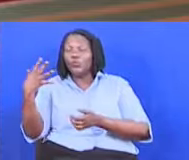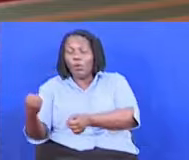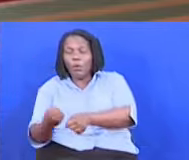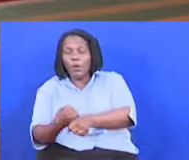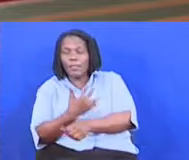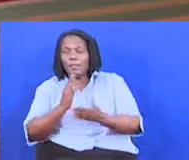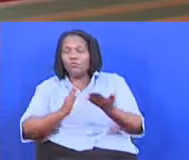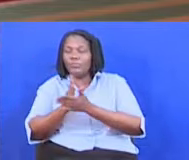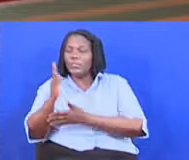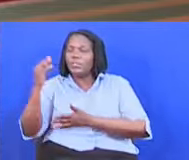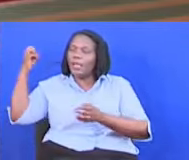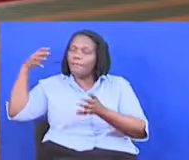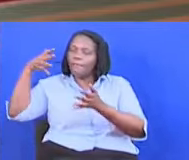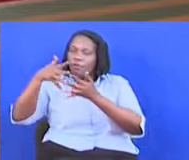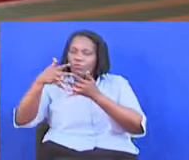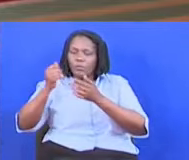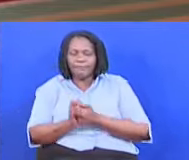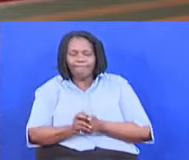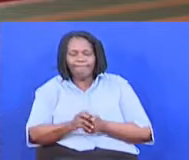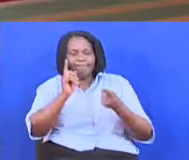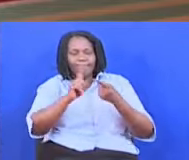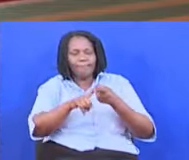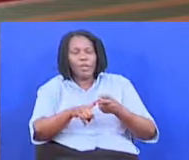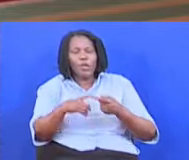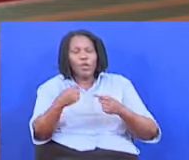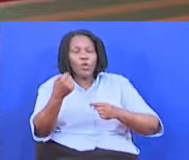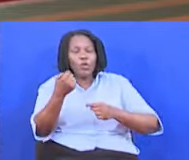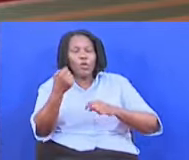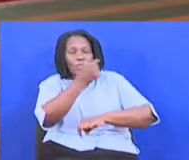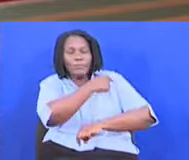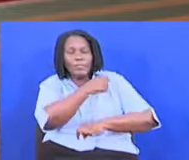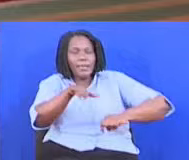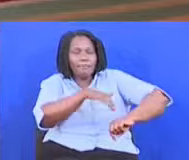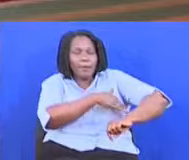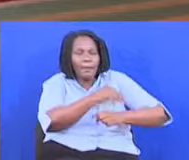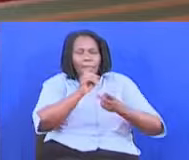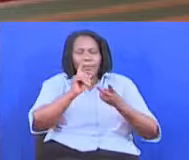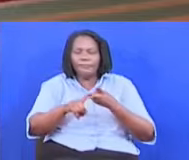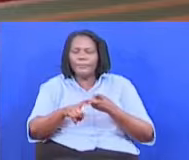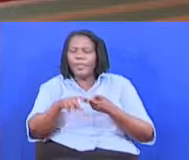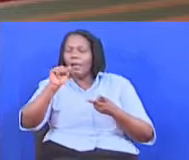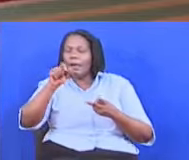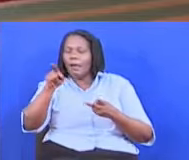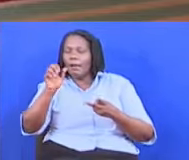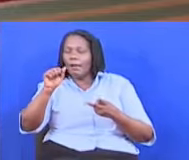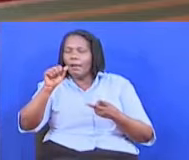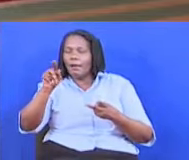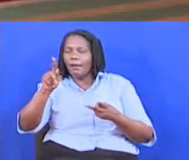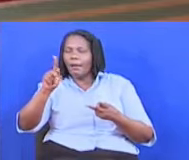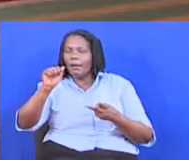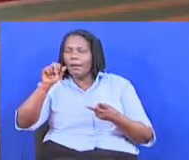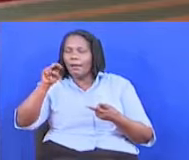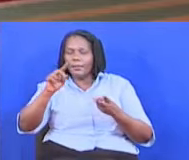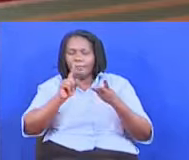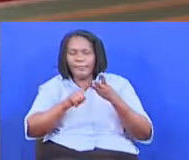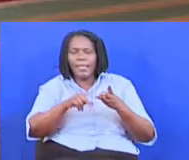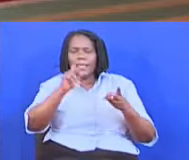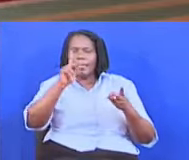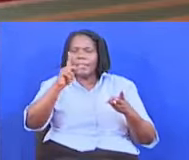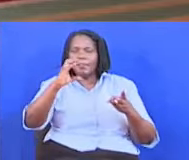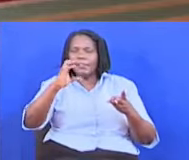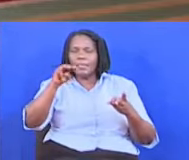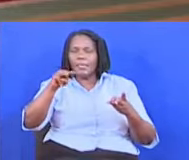mionzi, ambavyo ni hospitali ya Benjamin Mkapa, Aga Khan, KSMC, na hospitali